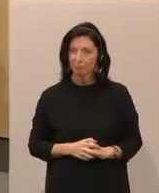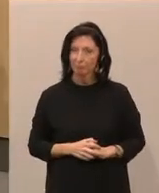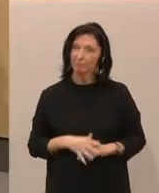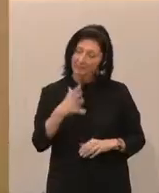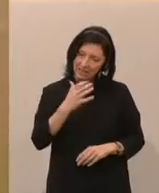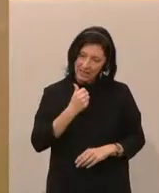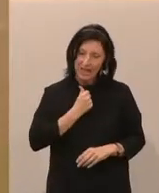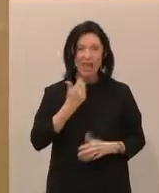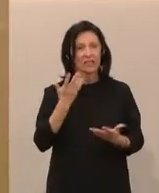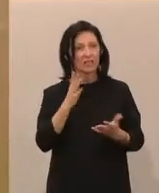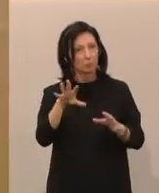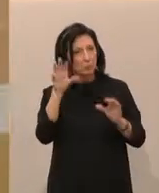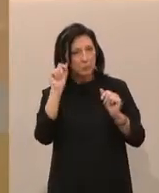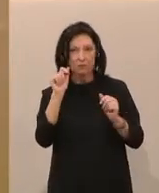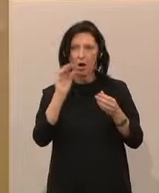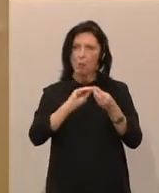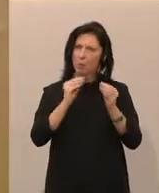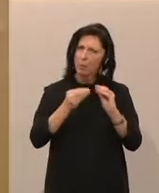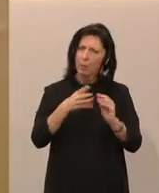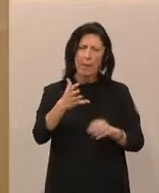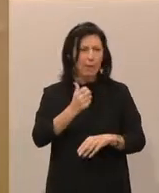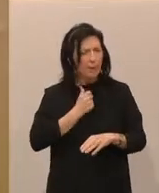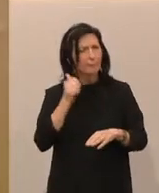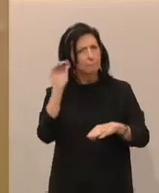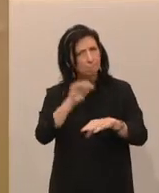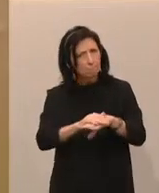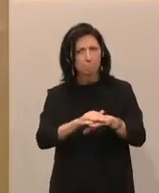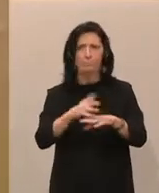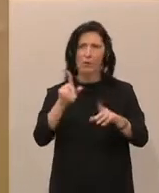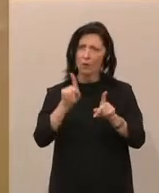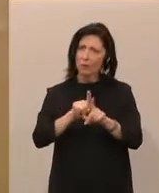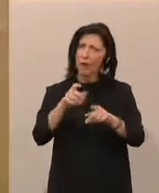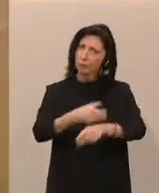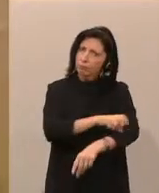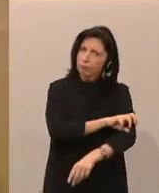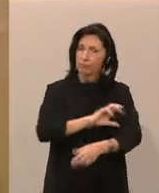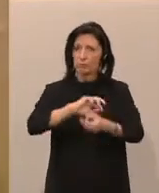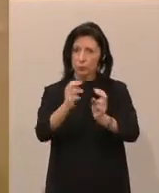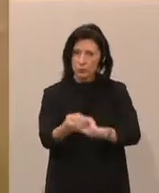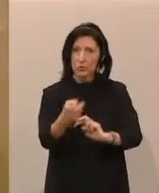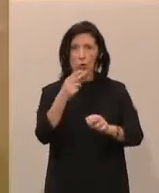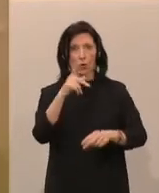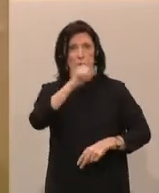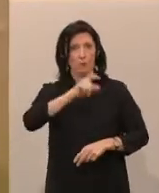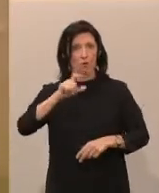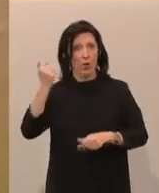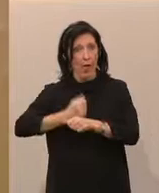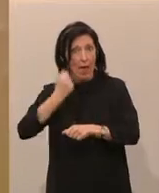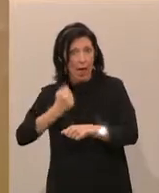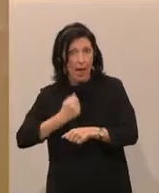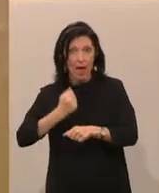erkannt wird probleme die man erkennt und anpackt und entlastung für arbeitende menschen familien